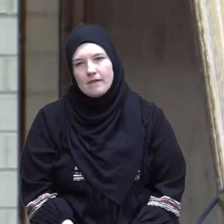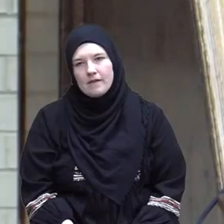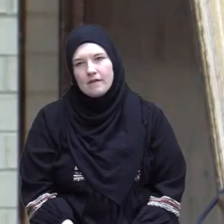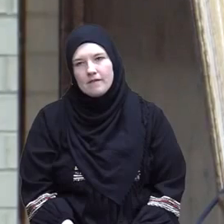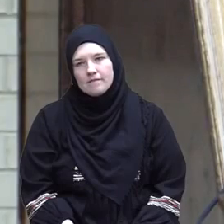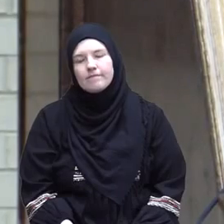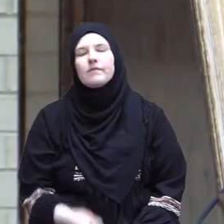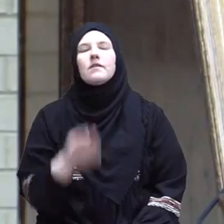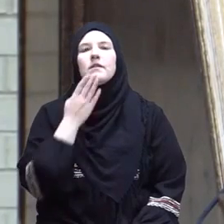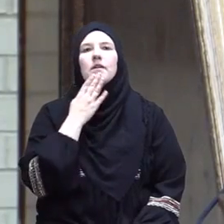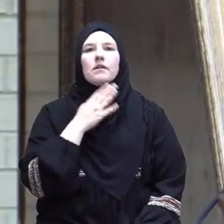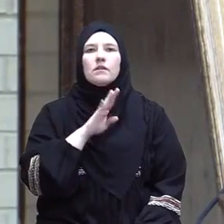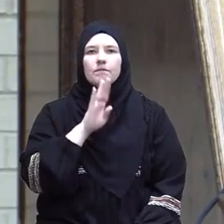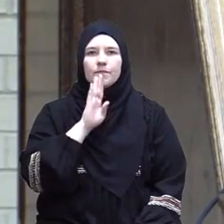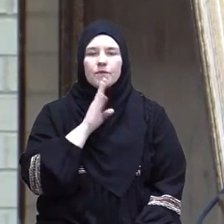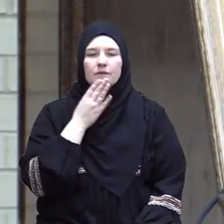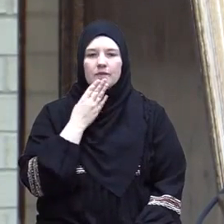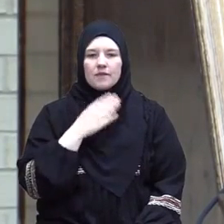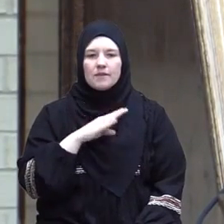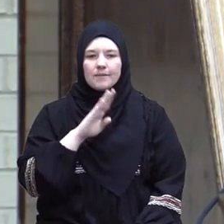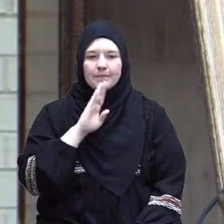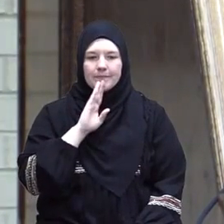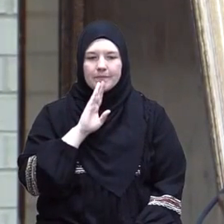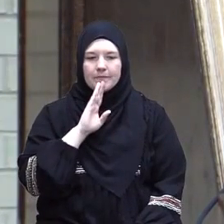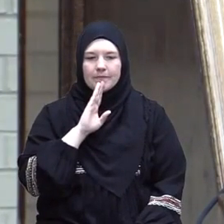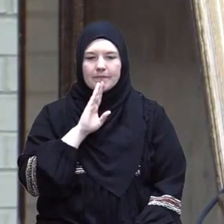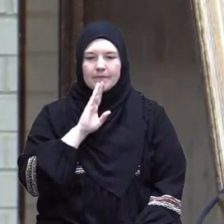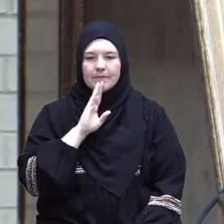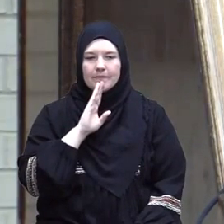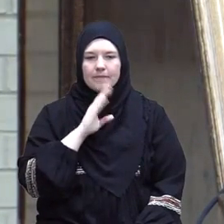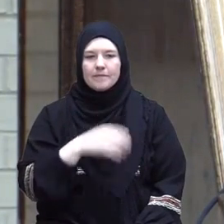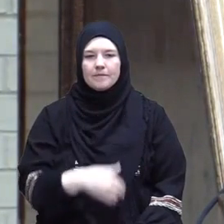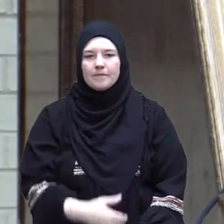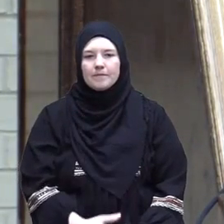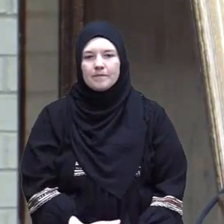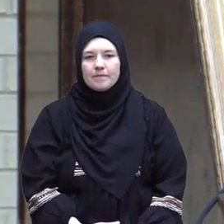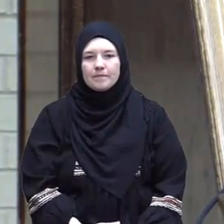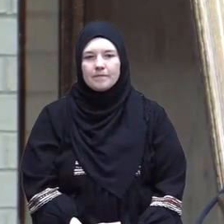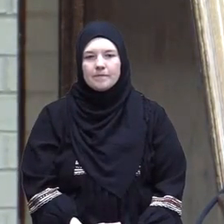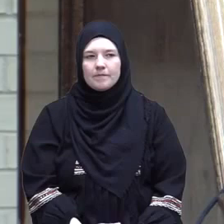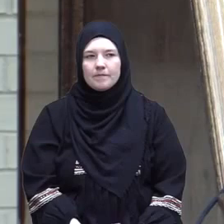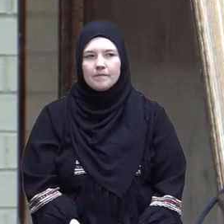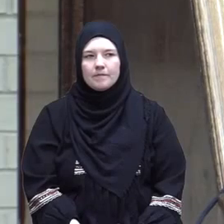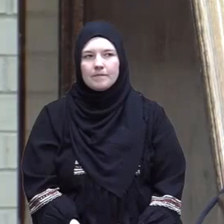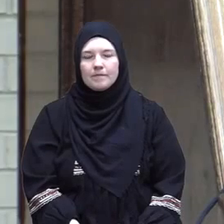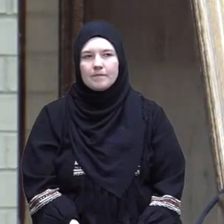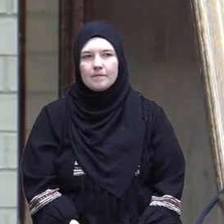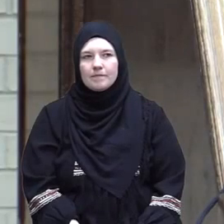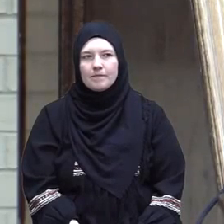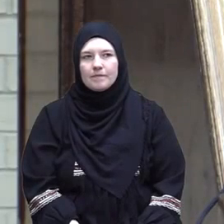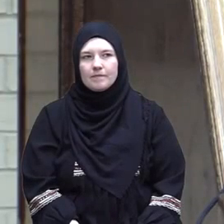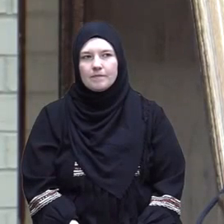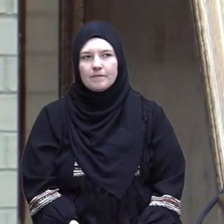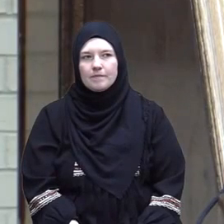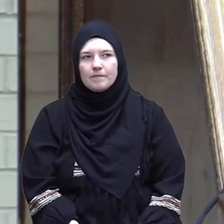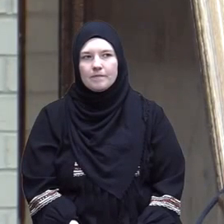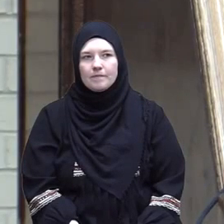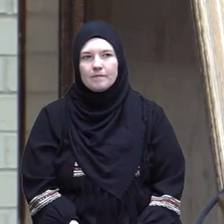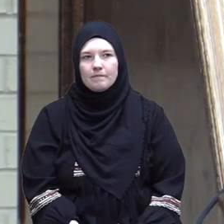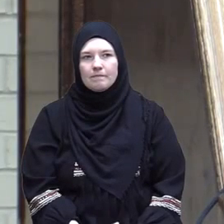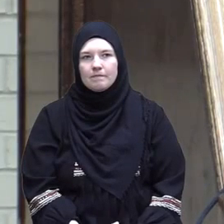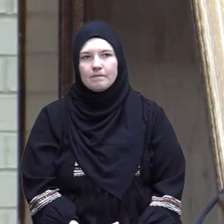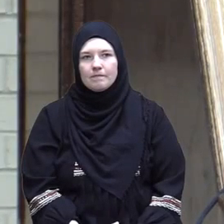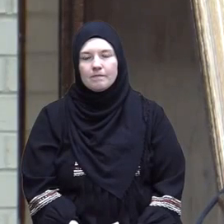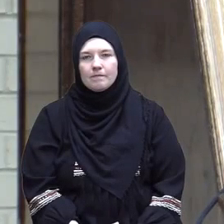الحمد لله وكفى والصلاة والسلام على عباده الذين اصطفى وأشهد أن لا إله إلا الله وحده لا شريك